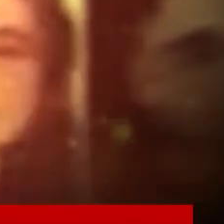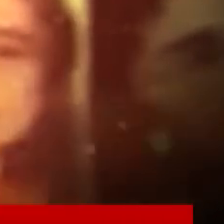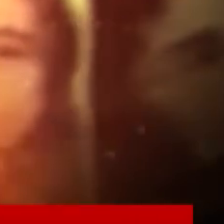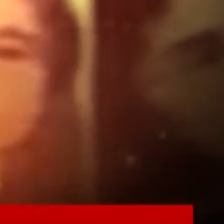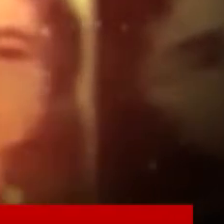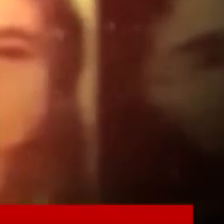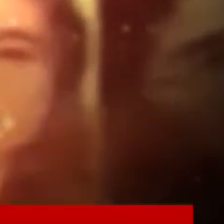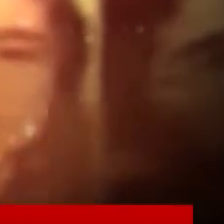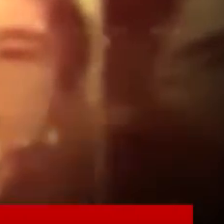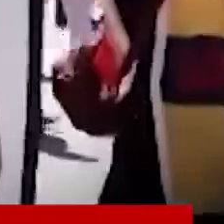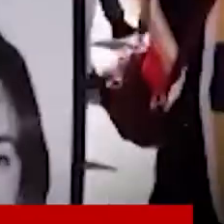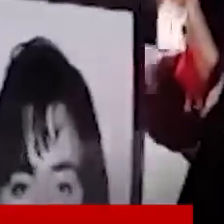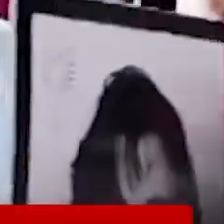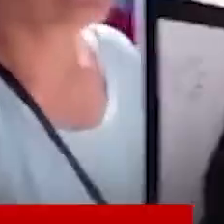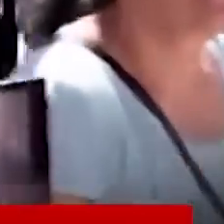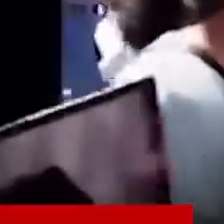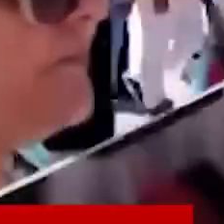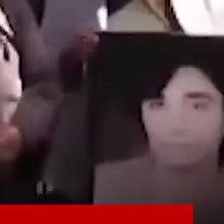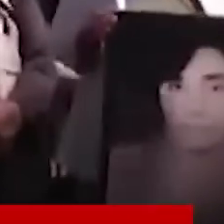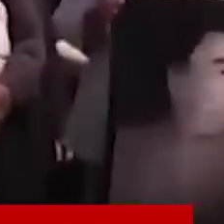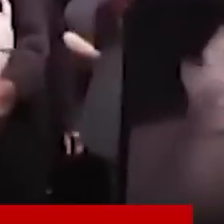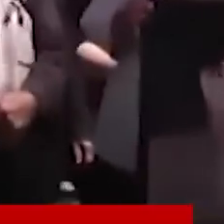silme güzelime